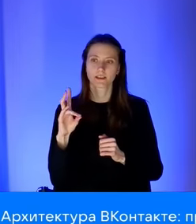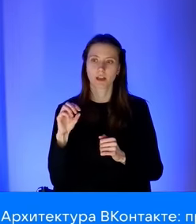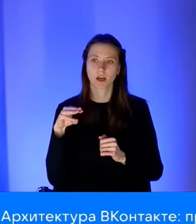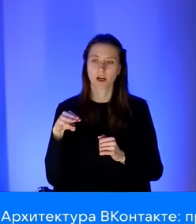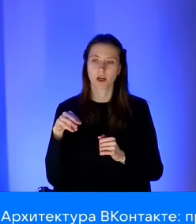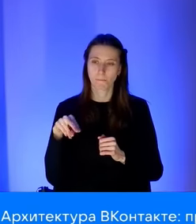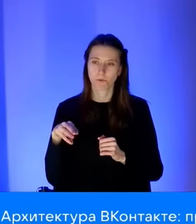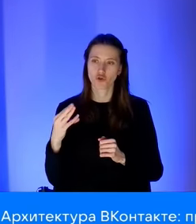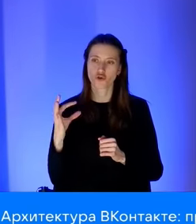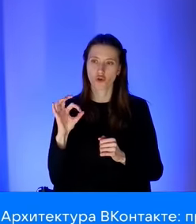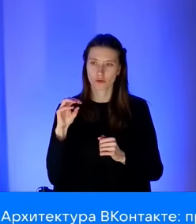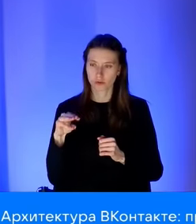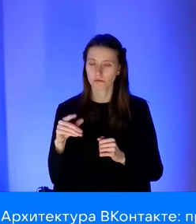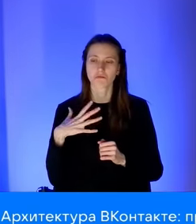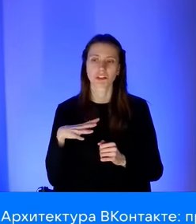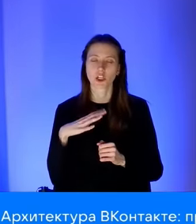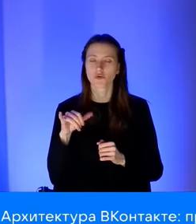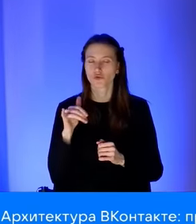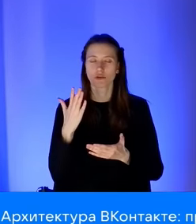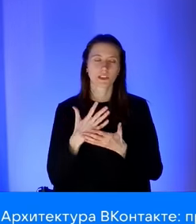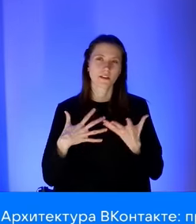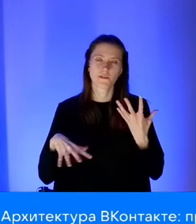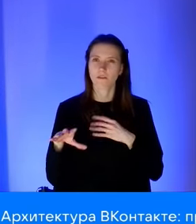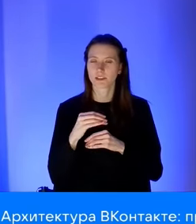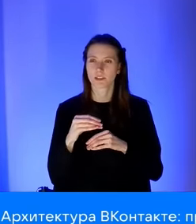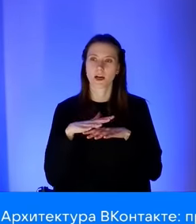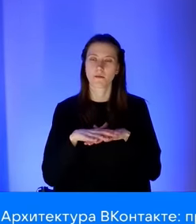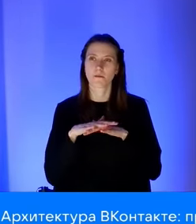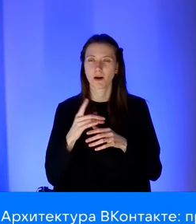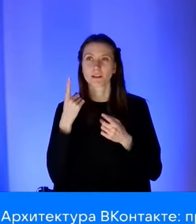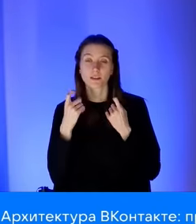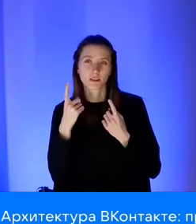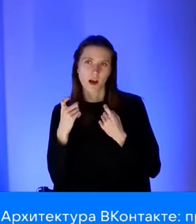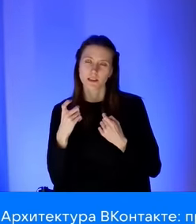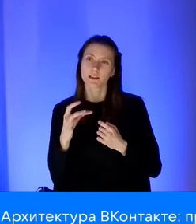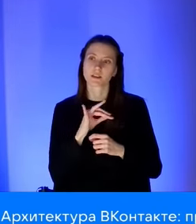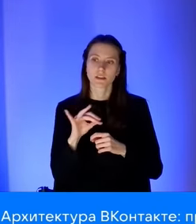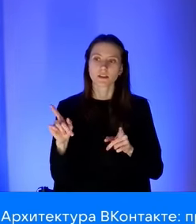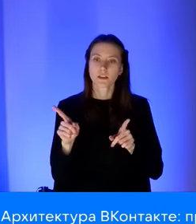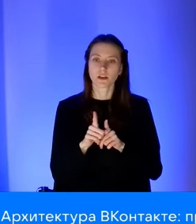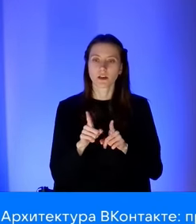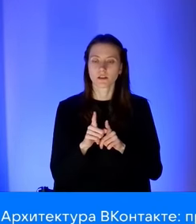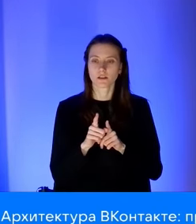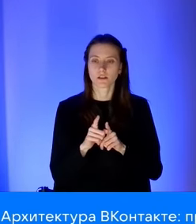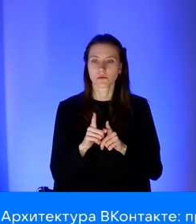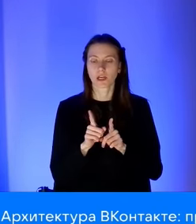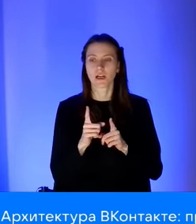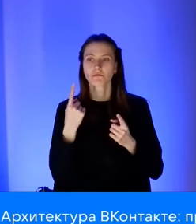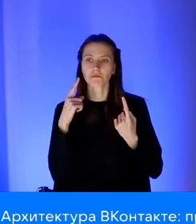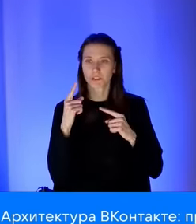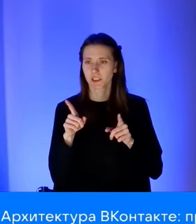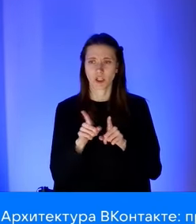он есть во всех базах данных в большинстве базах данных также как и идея бенга она также присутствует но называется